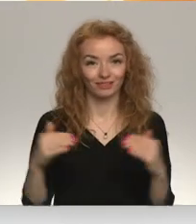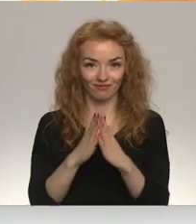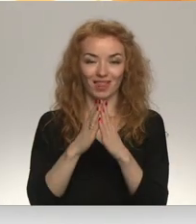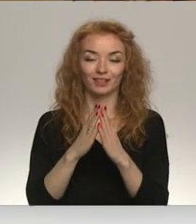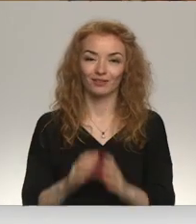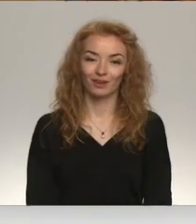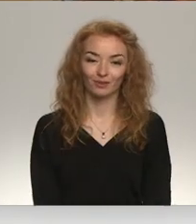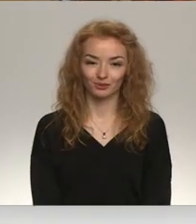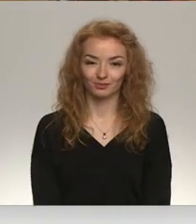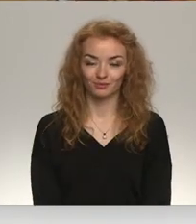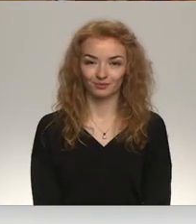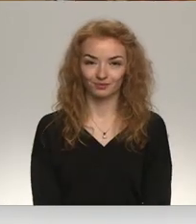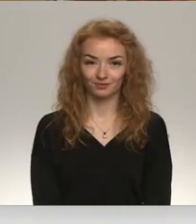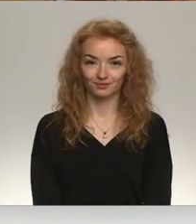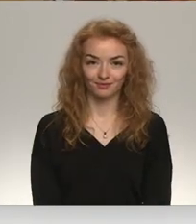svētki.